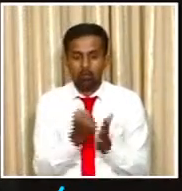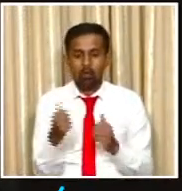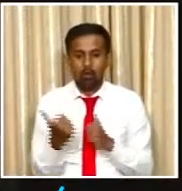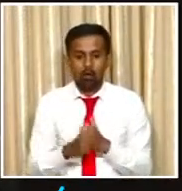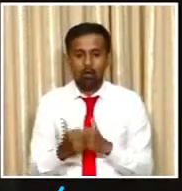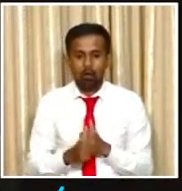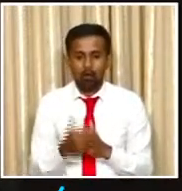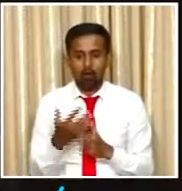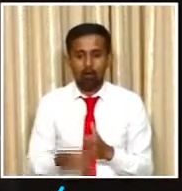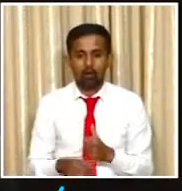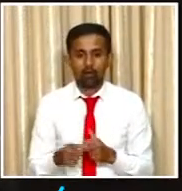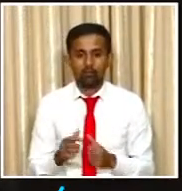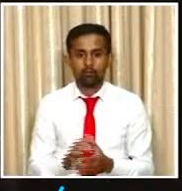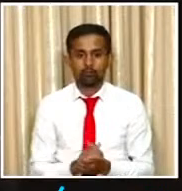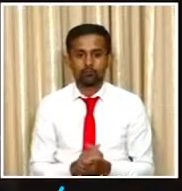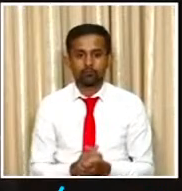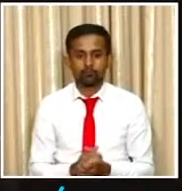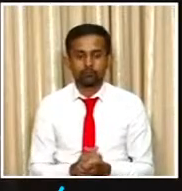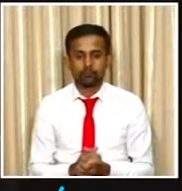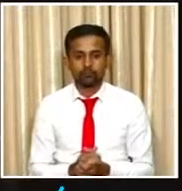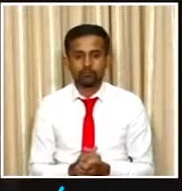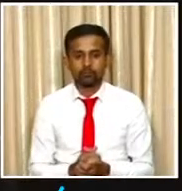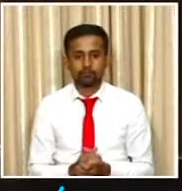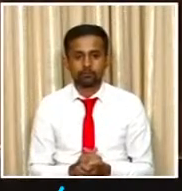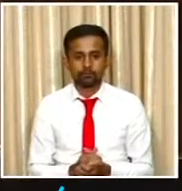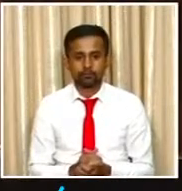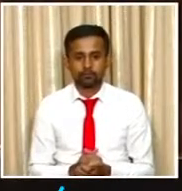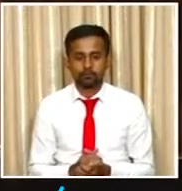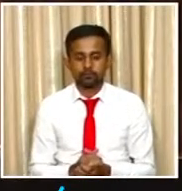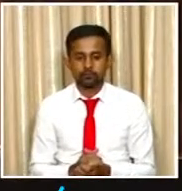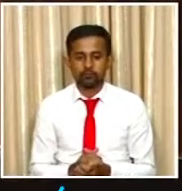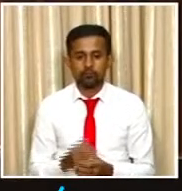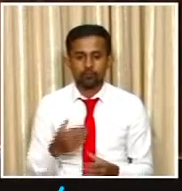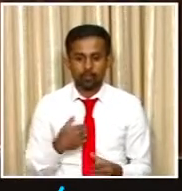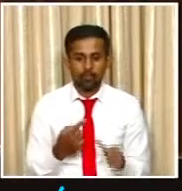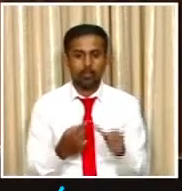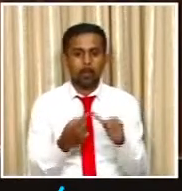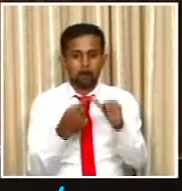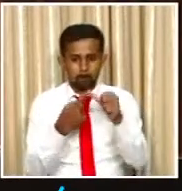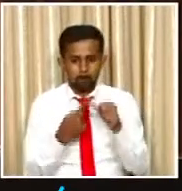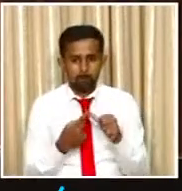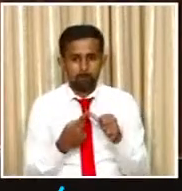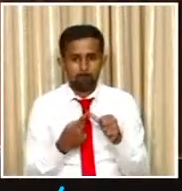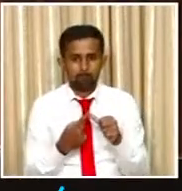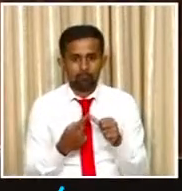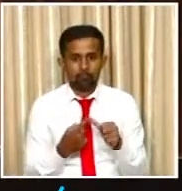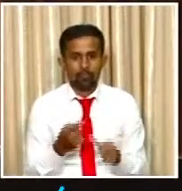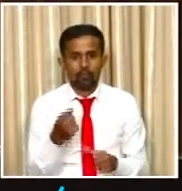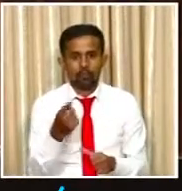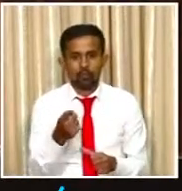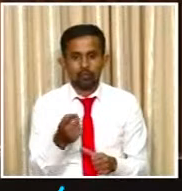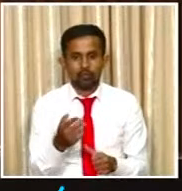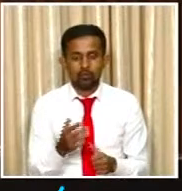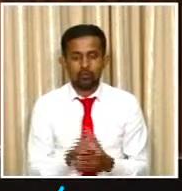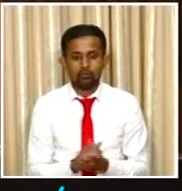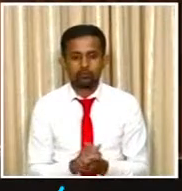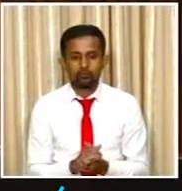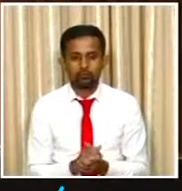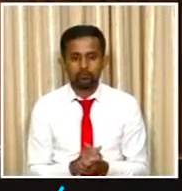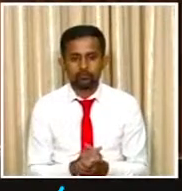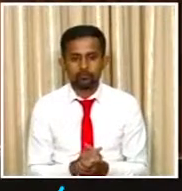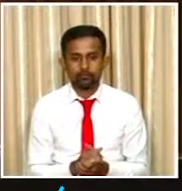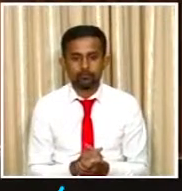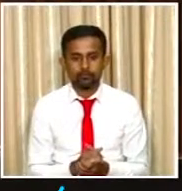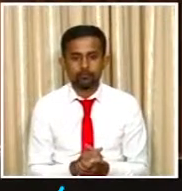is the point of order? Gamage. Then matat piriturak denda awasnya. Honorable member, you can do it at your own time. This